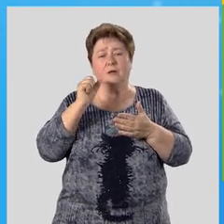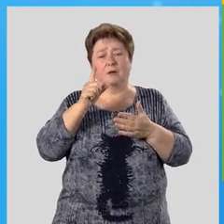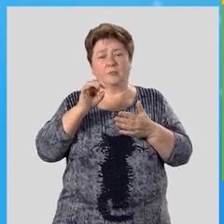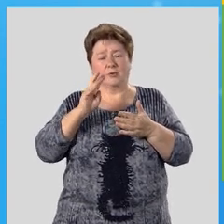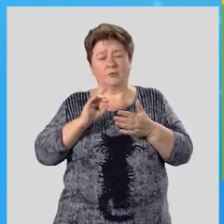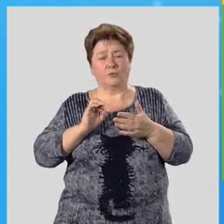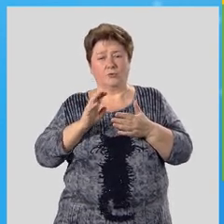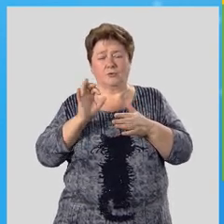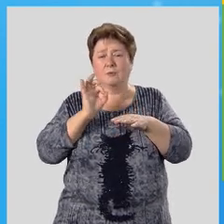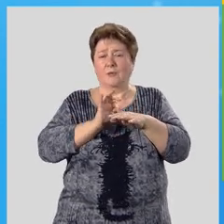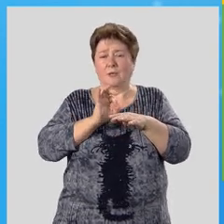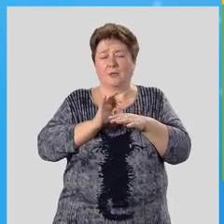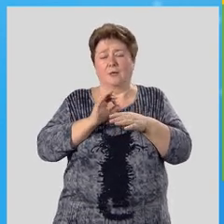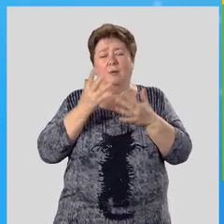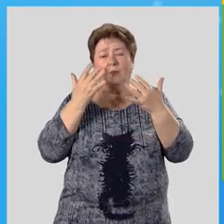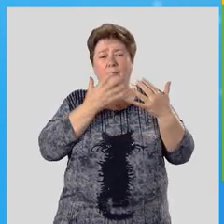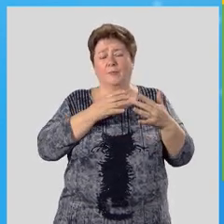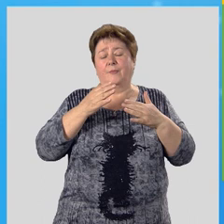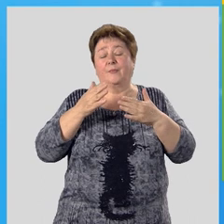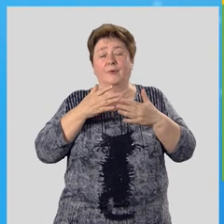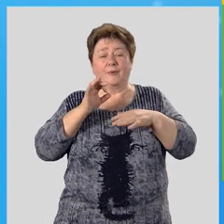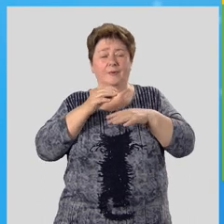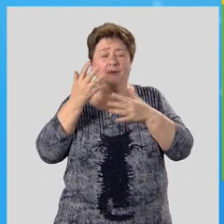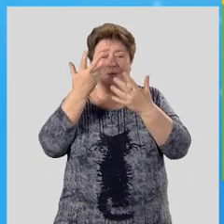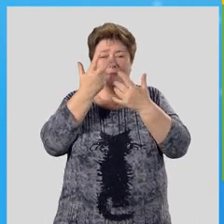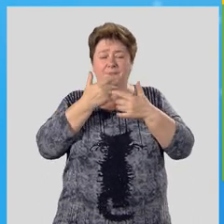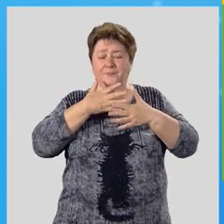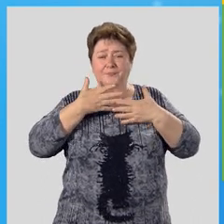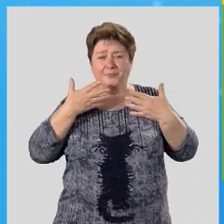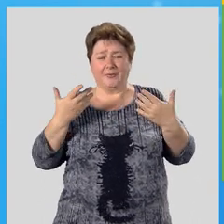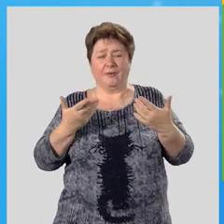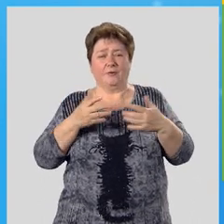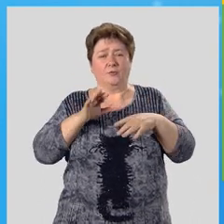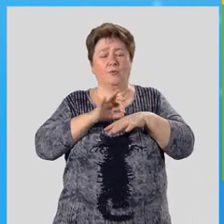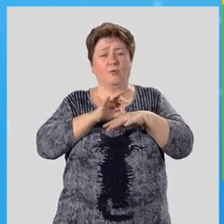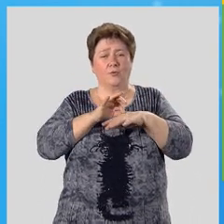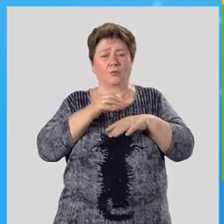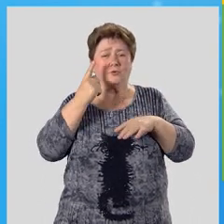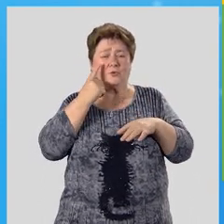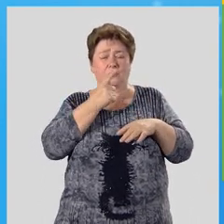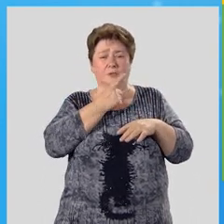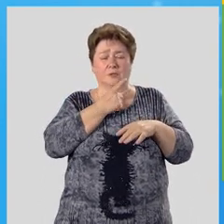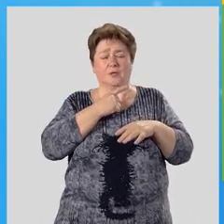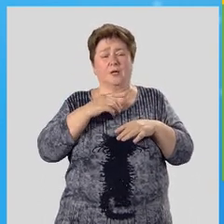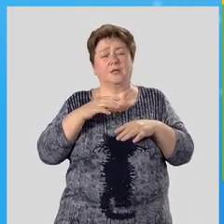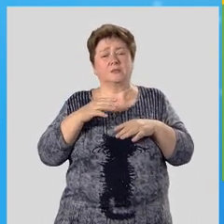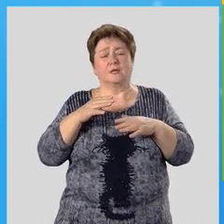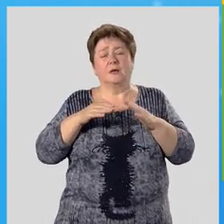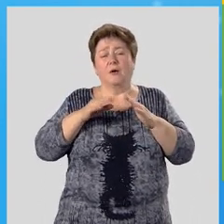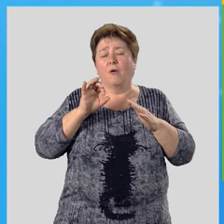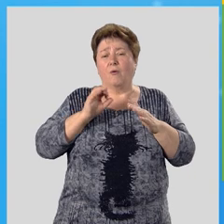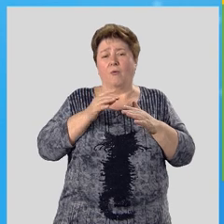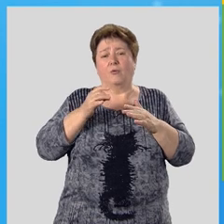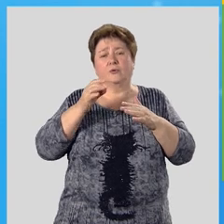признаки характерна обесцвеченность кожи, волос, глаз, независимо от расы и